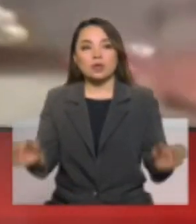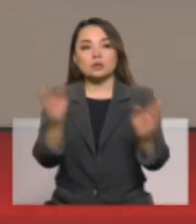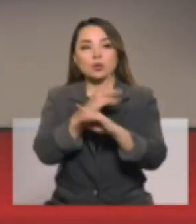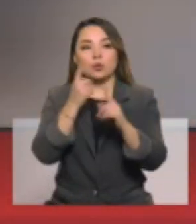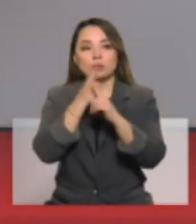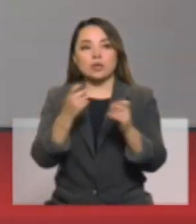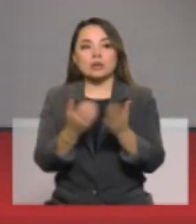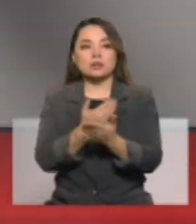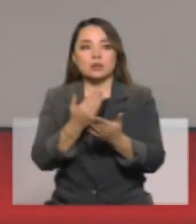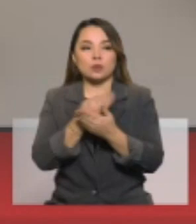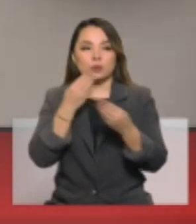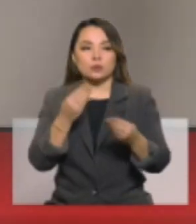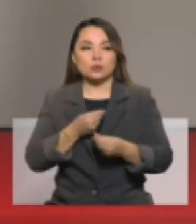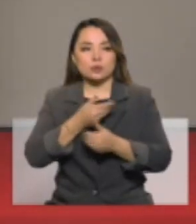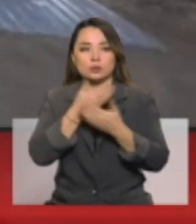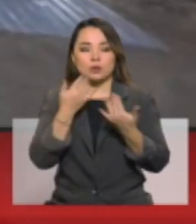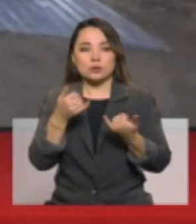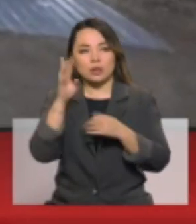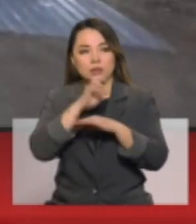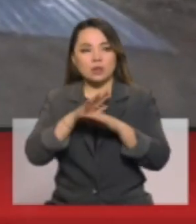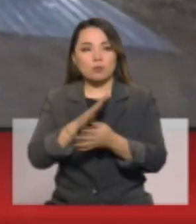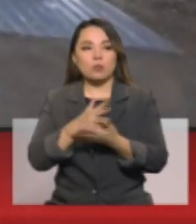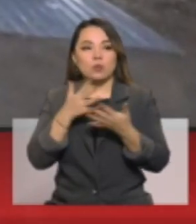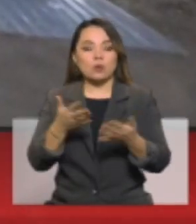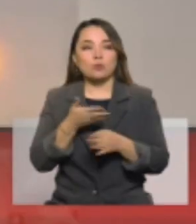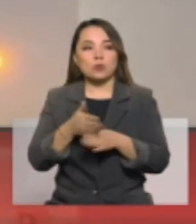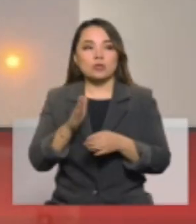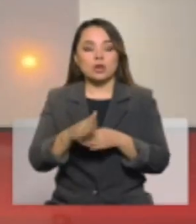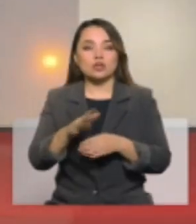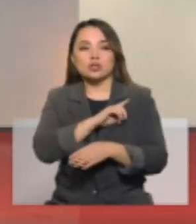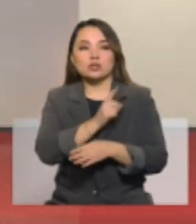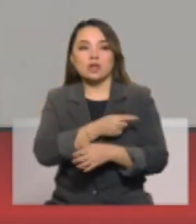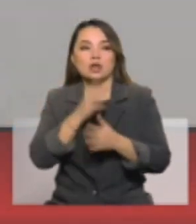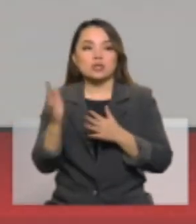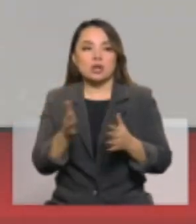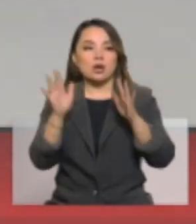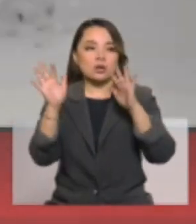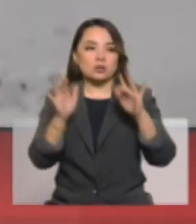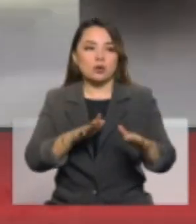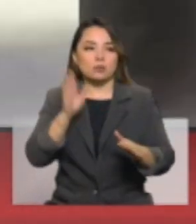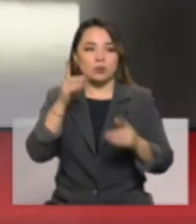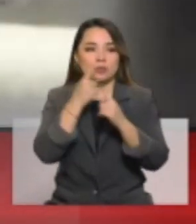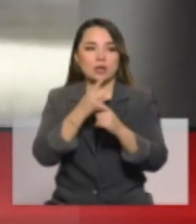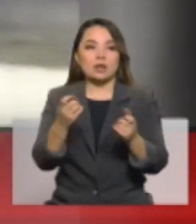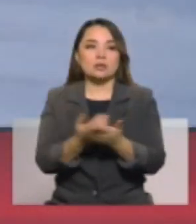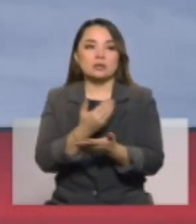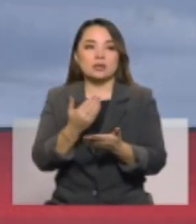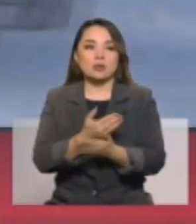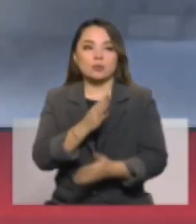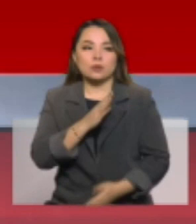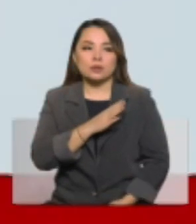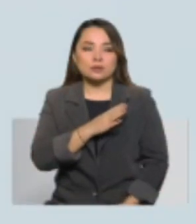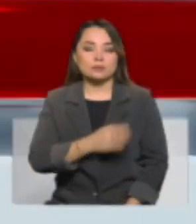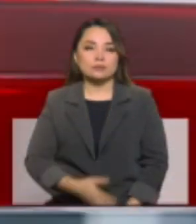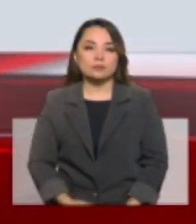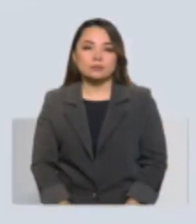Синоптиктердің болжамы да көңіл көншітерлік емес. Елдің басым бөлігінде жел күшейіп, қар жауады деген ескерту жарияланды.